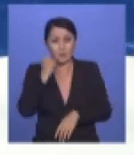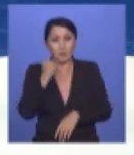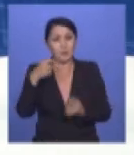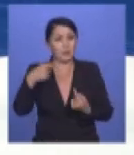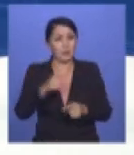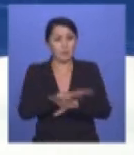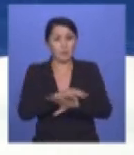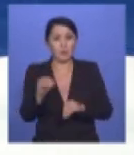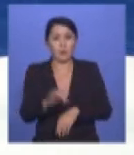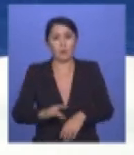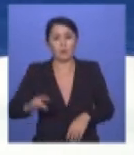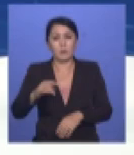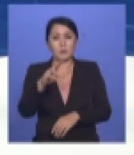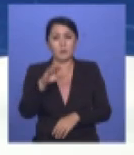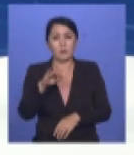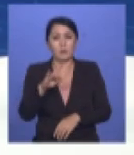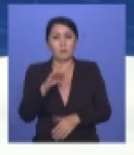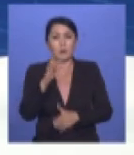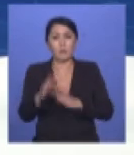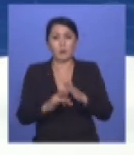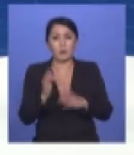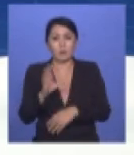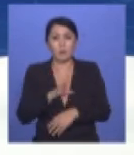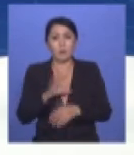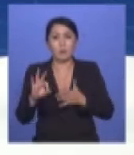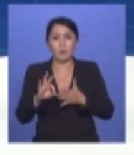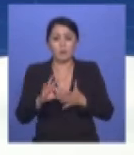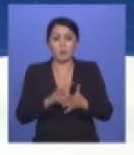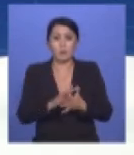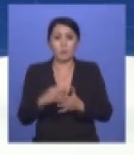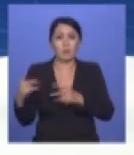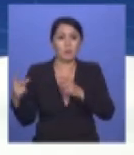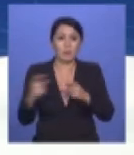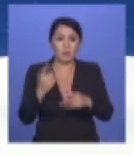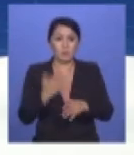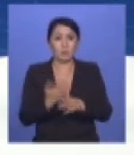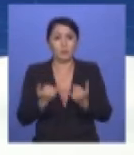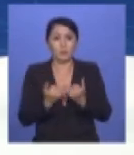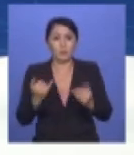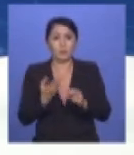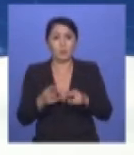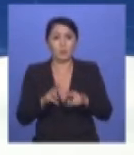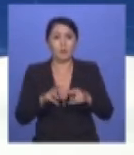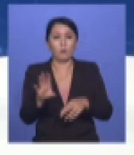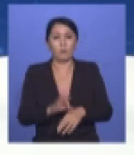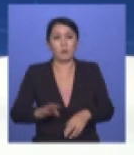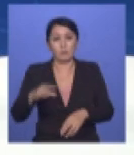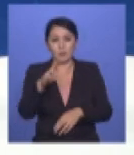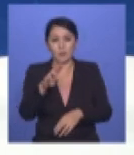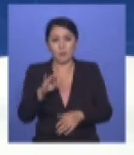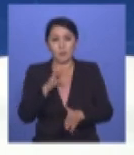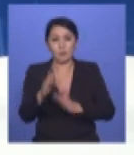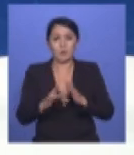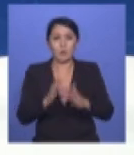заман талабына сай келмейді. Өңір басшысы Айдарбек Сапаров орталықта болып, жедел жәрдем қызметінің жұмысын көрді. Сонымен қатар облыс